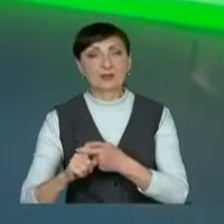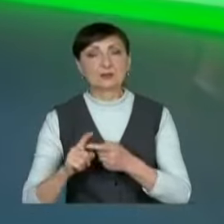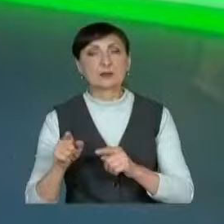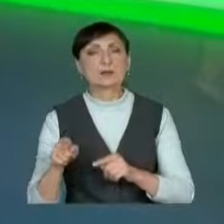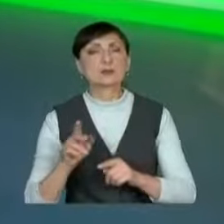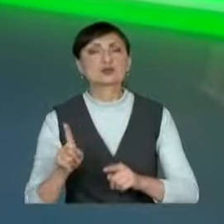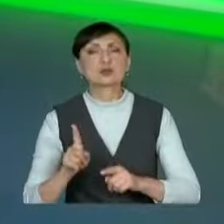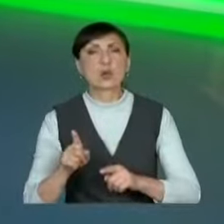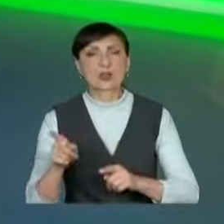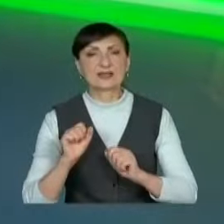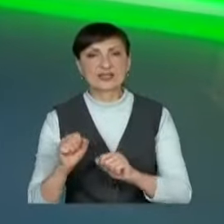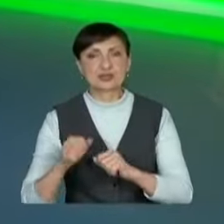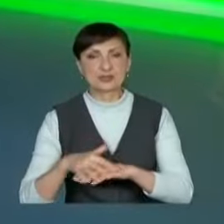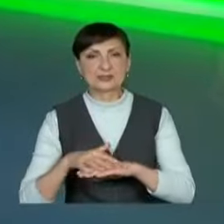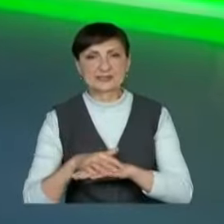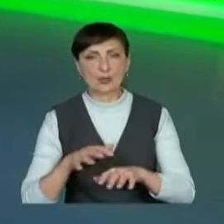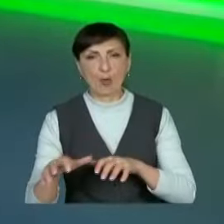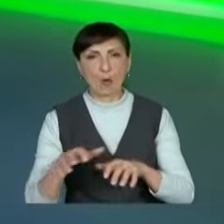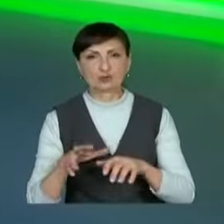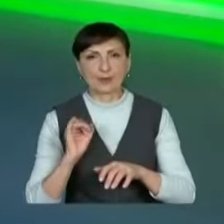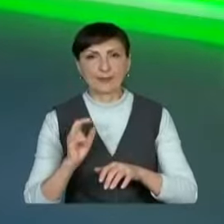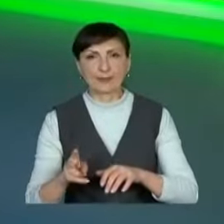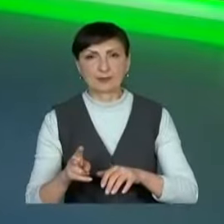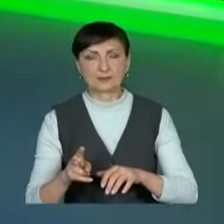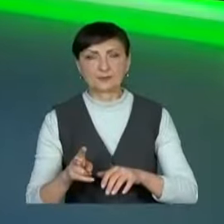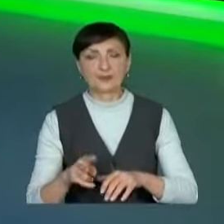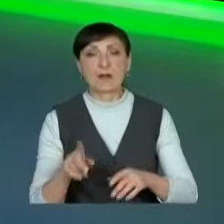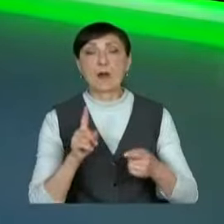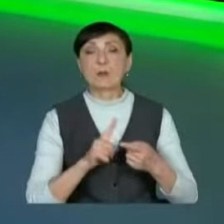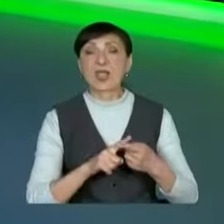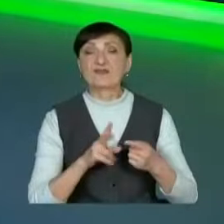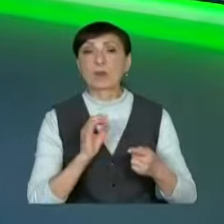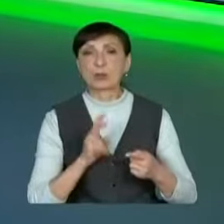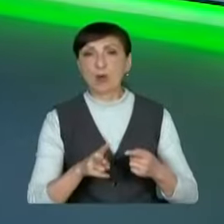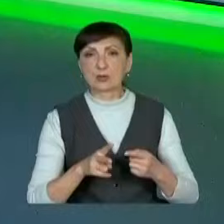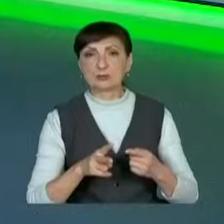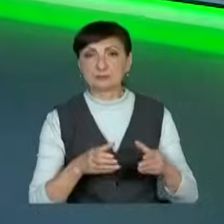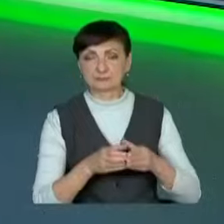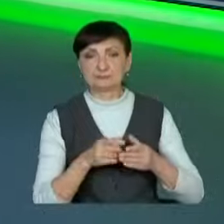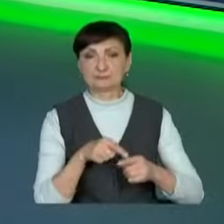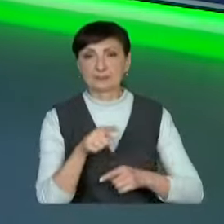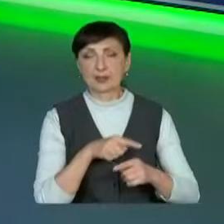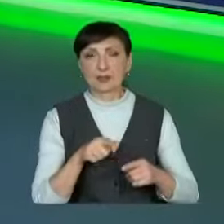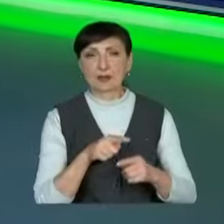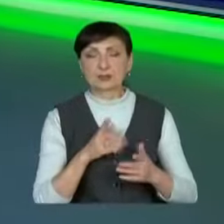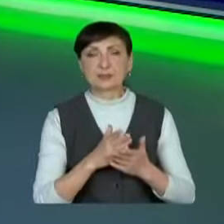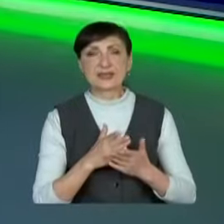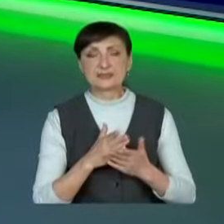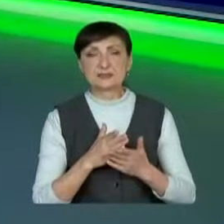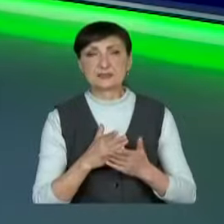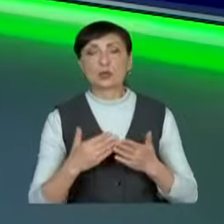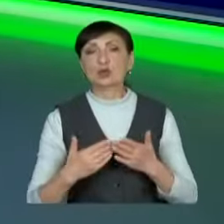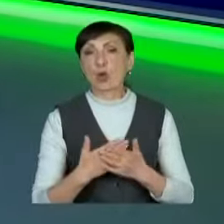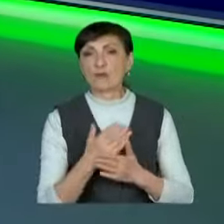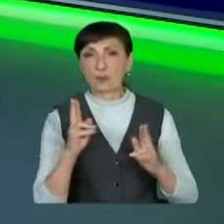на защиту населения от мошенников. Uh-huh. Допустим, по первому блоку такие есть существенные